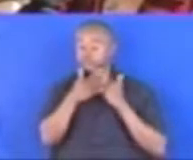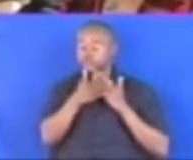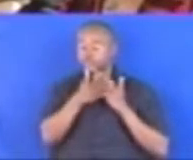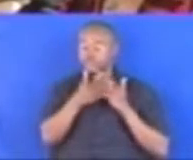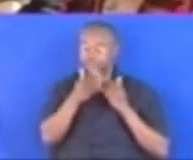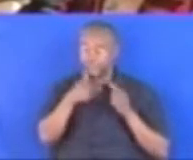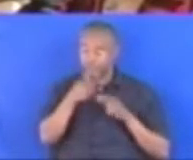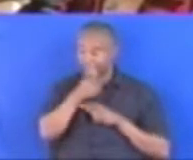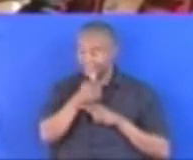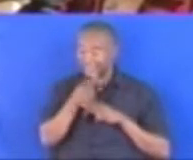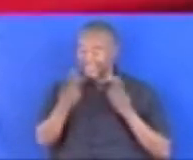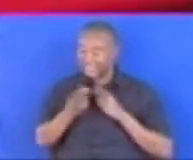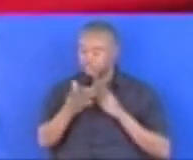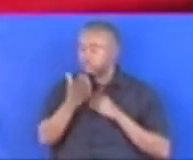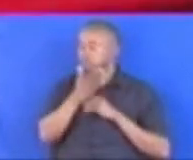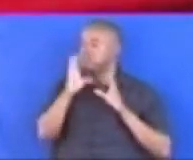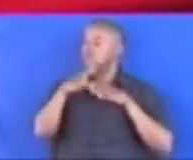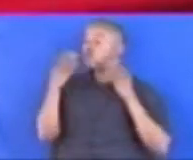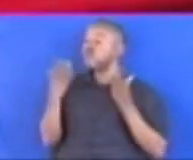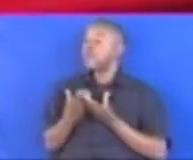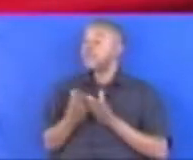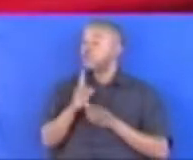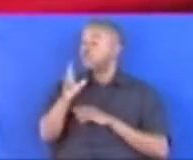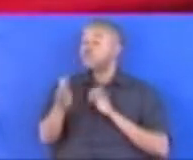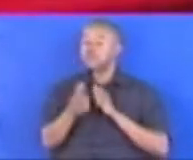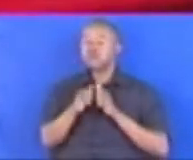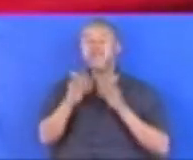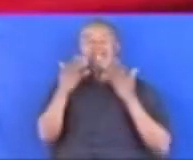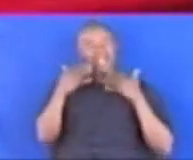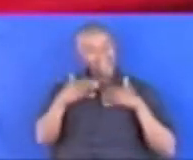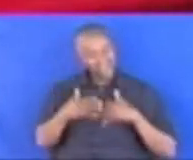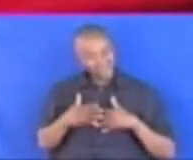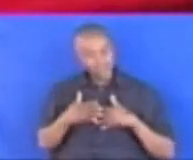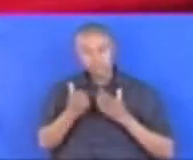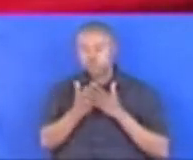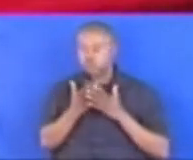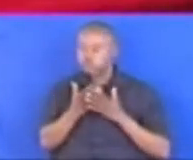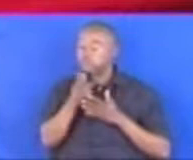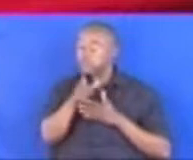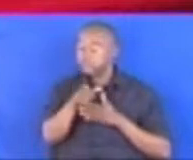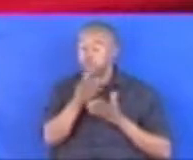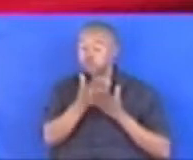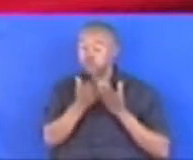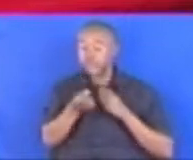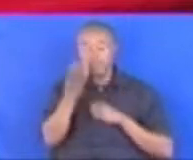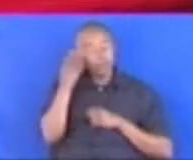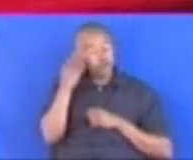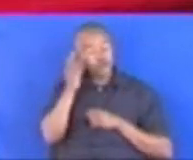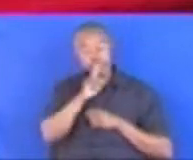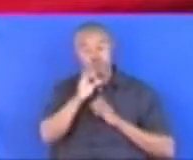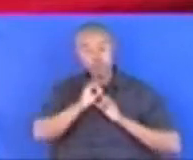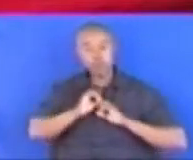kama zilivyo nchi zingine duniani zina matatizo ya afya yanayotokana na magonjwa yasiyo ya kuambukiza, yani